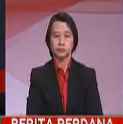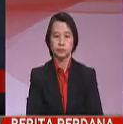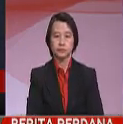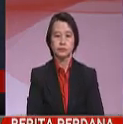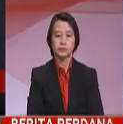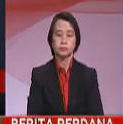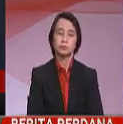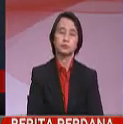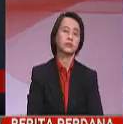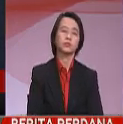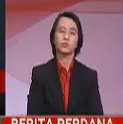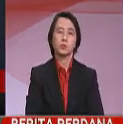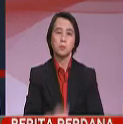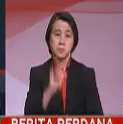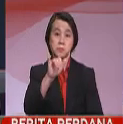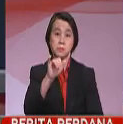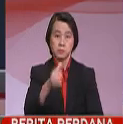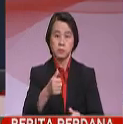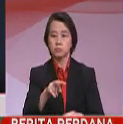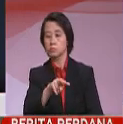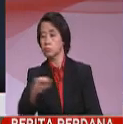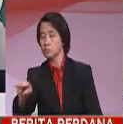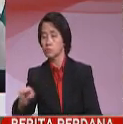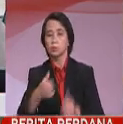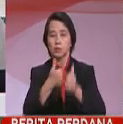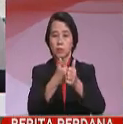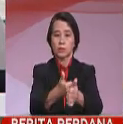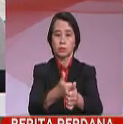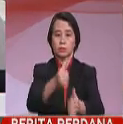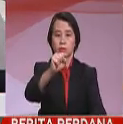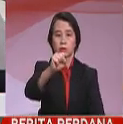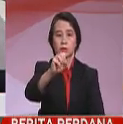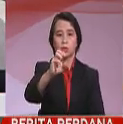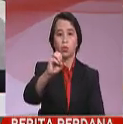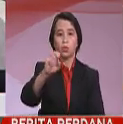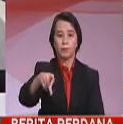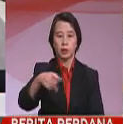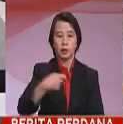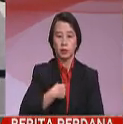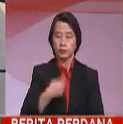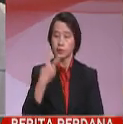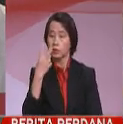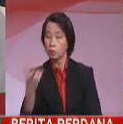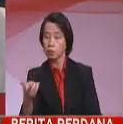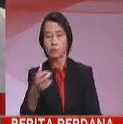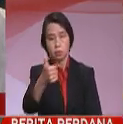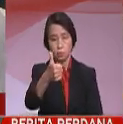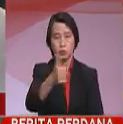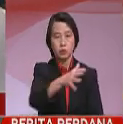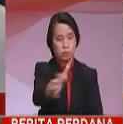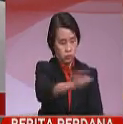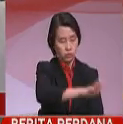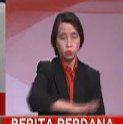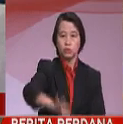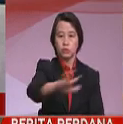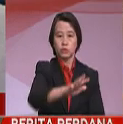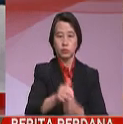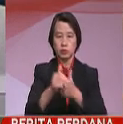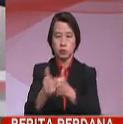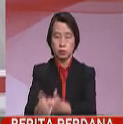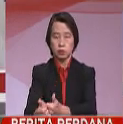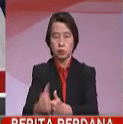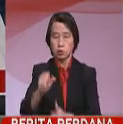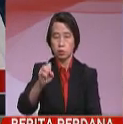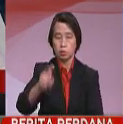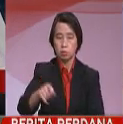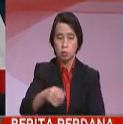Mematuhi SOP ini, saya nampak baguslah. Semua orang mengikut SOP-nya, kita daftarkan orang yang